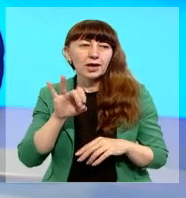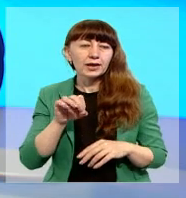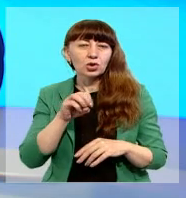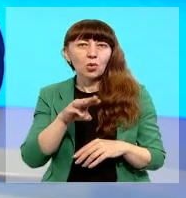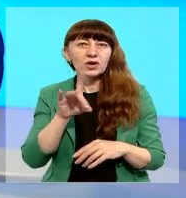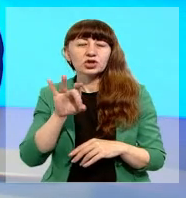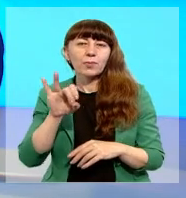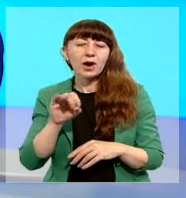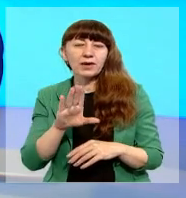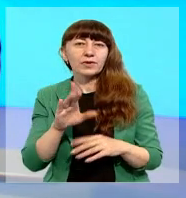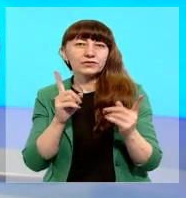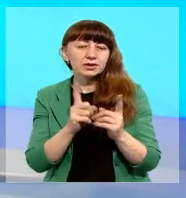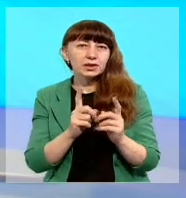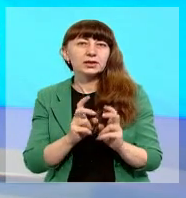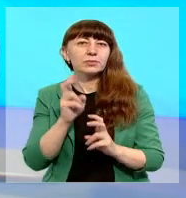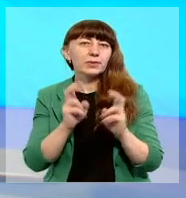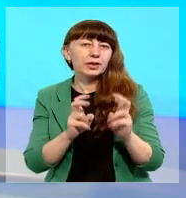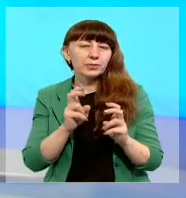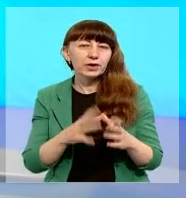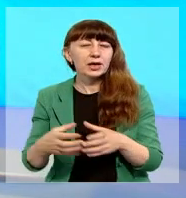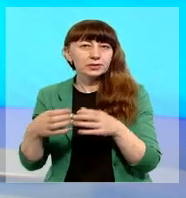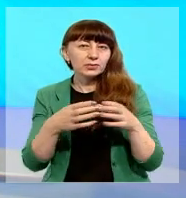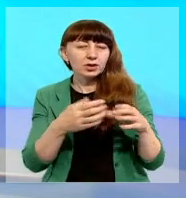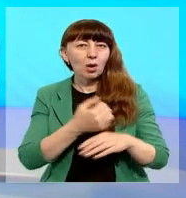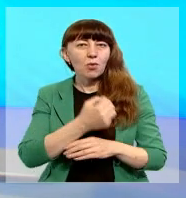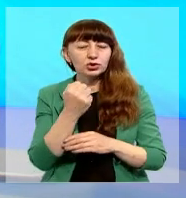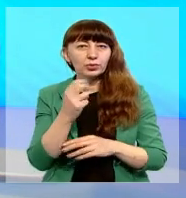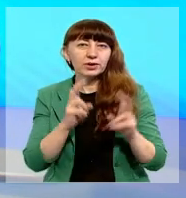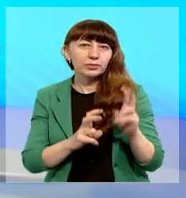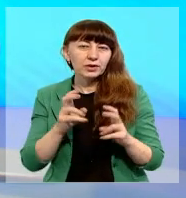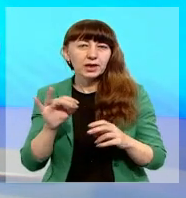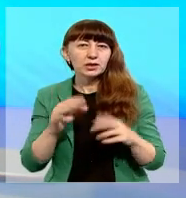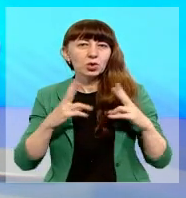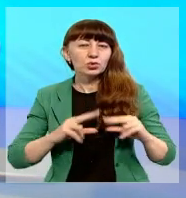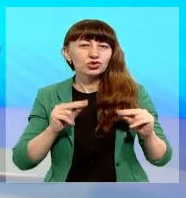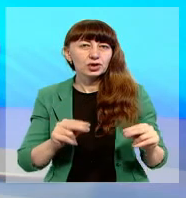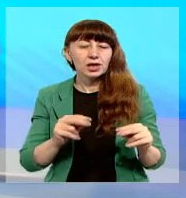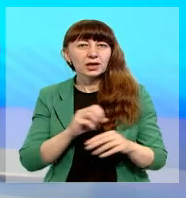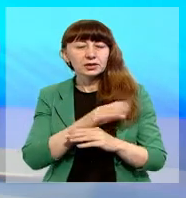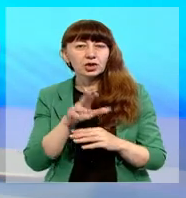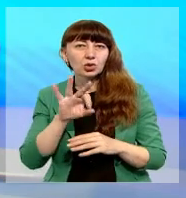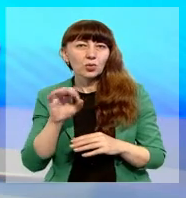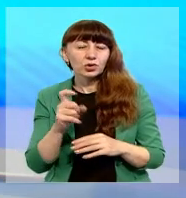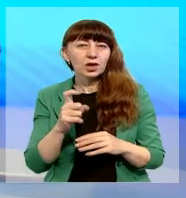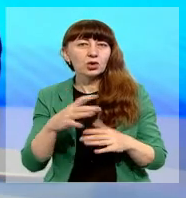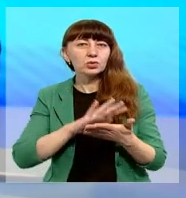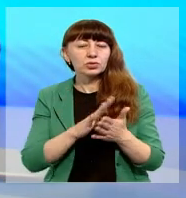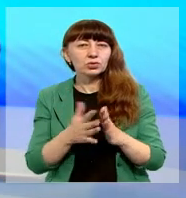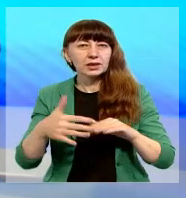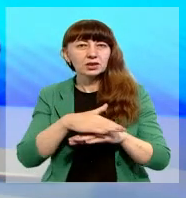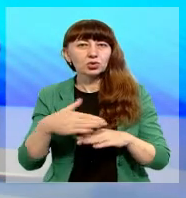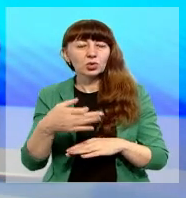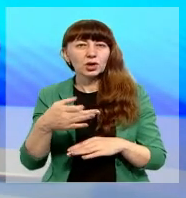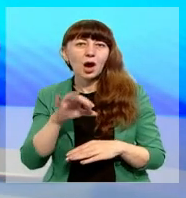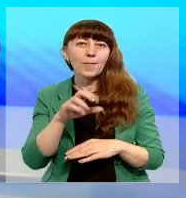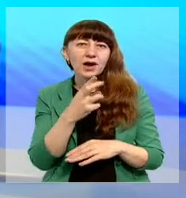с сельхозпроизводителями, преподавателями, коллективами ряда предприятий сферы оказания коммунальных услуг в области Абай. Участники